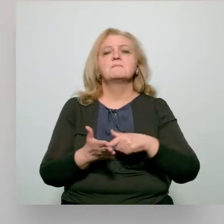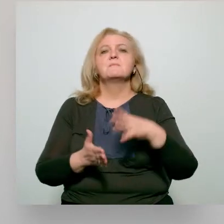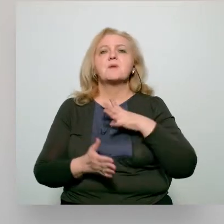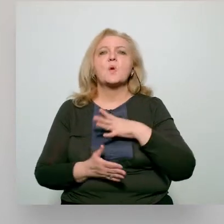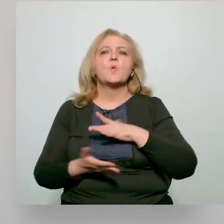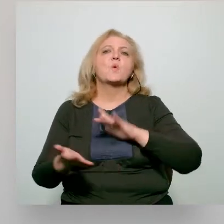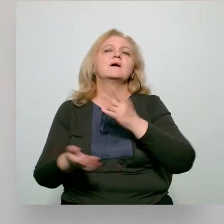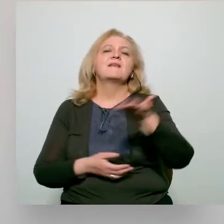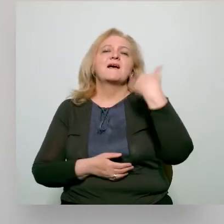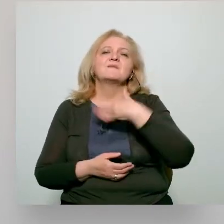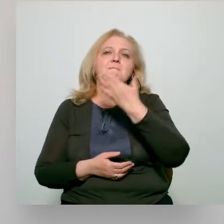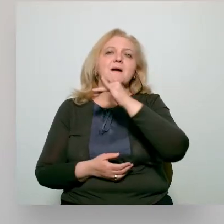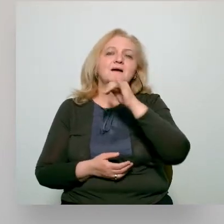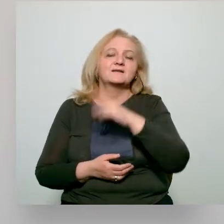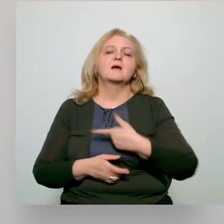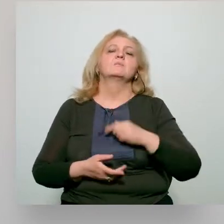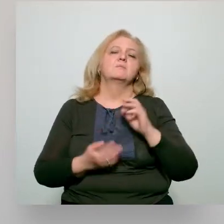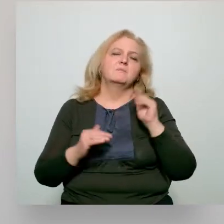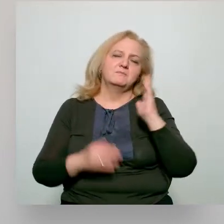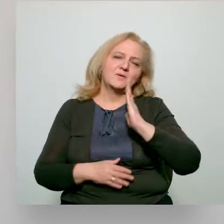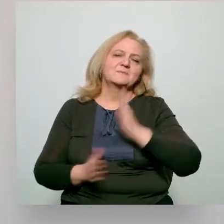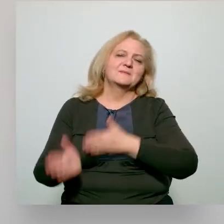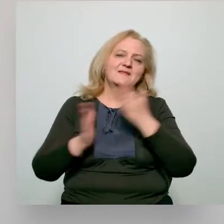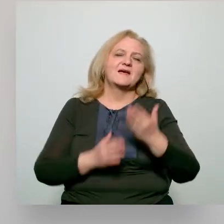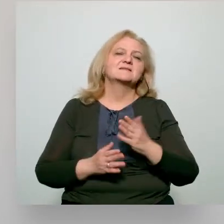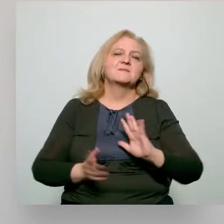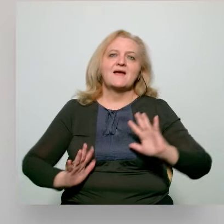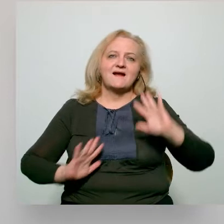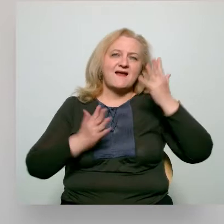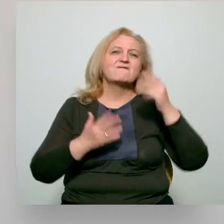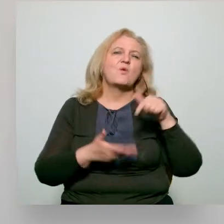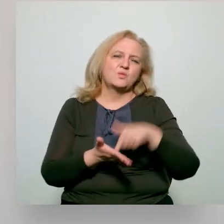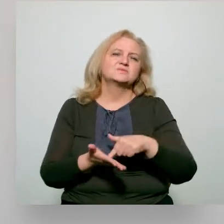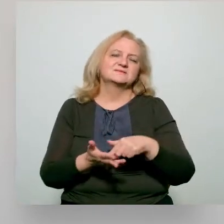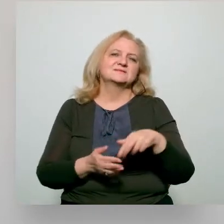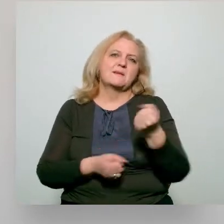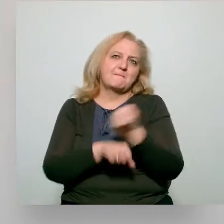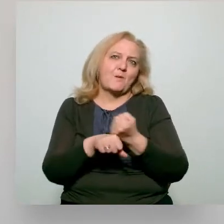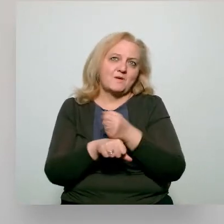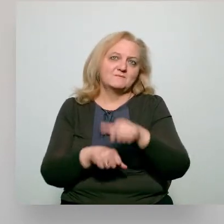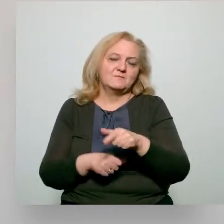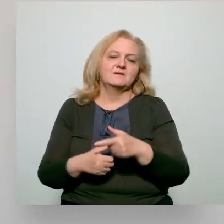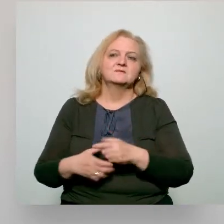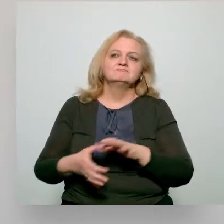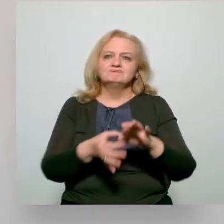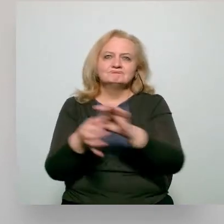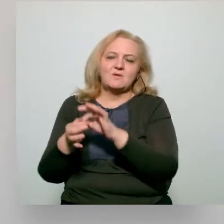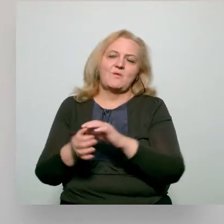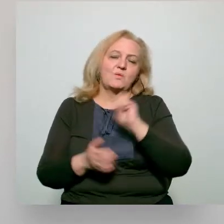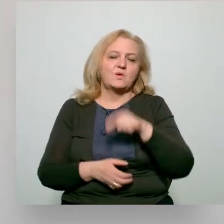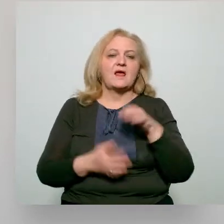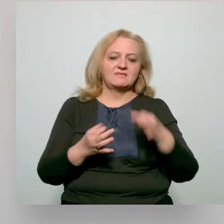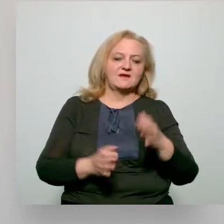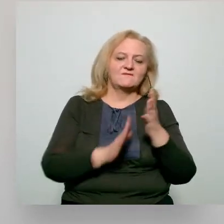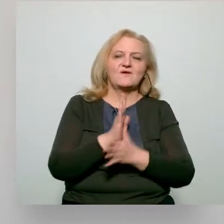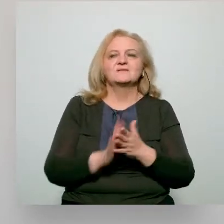ukraiński, wcześniej rewolucja pomarańczowa ukształtowała naród ukraiński, teraz jeszcze wojna oczywiście. Oczywiście to jest bzdura, bo kształtuje się